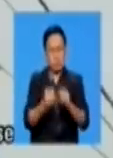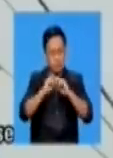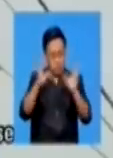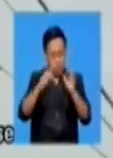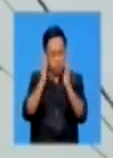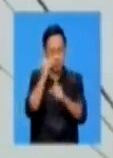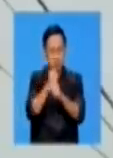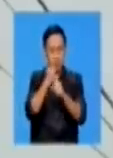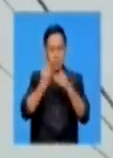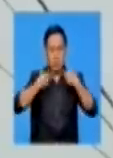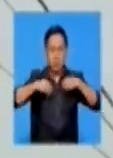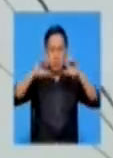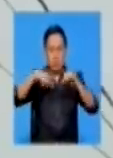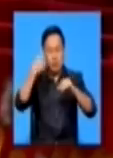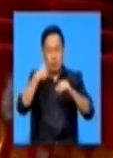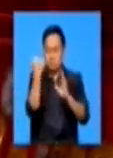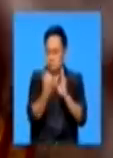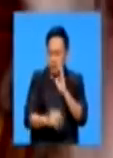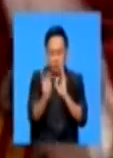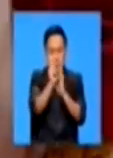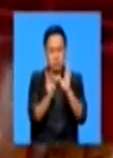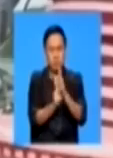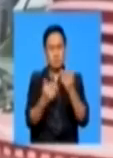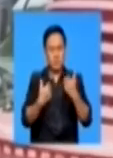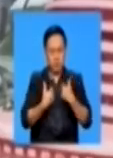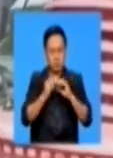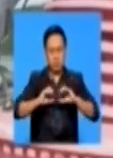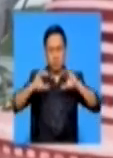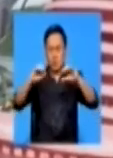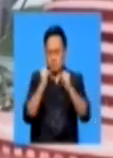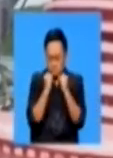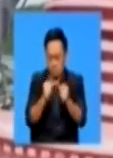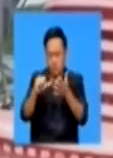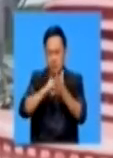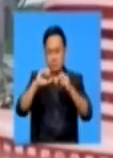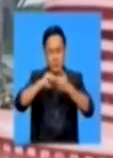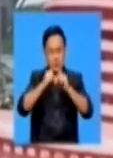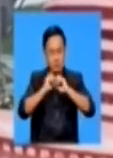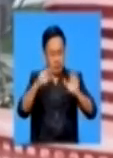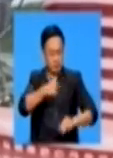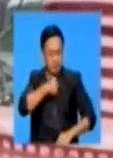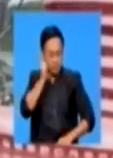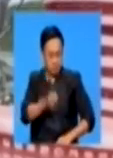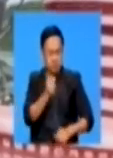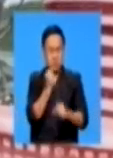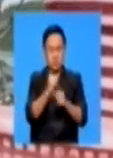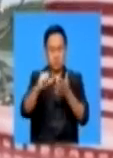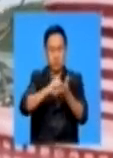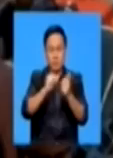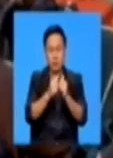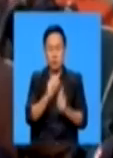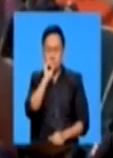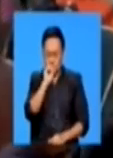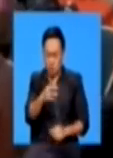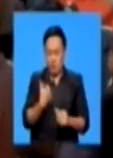อย่างเลยนะครับเพื่อต้องการแสดงเห็นถึงความจริงใจของรัฐวันนี้ผมก็กำชับไปแล้วนะไม่ว่าจะในเรื่องของการทำความผิด